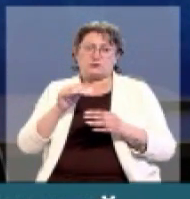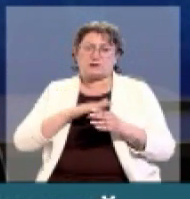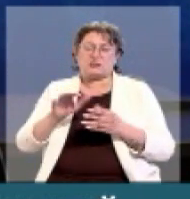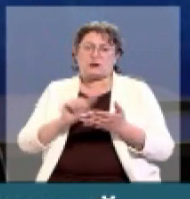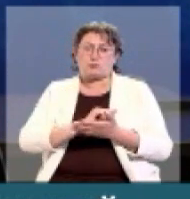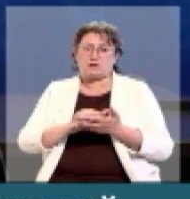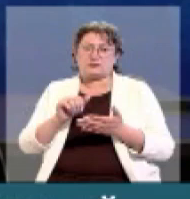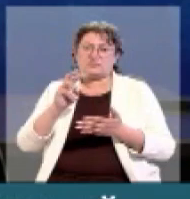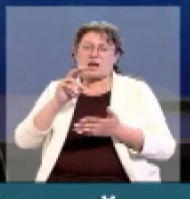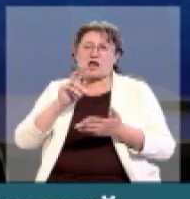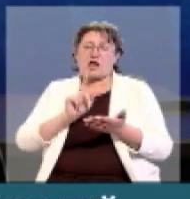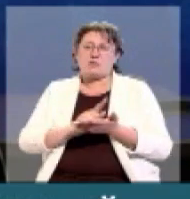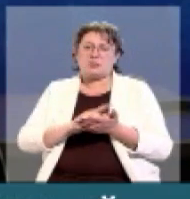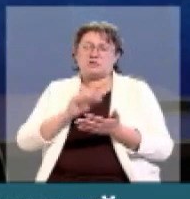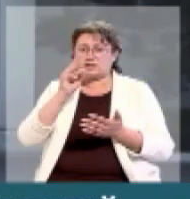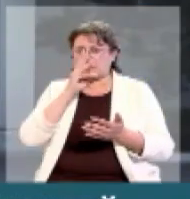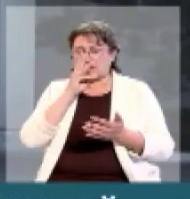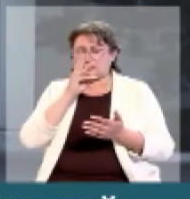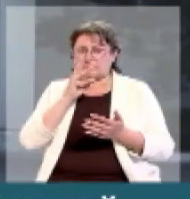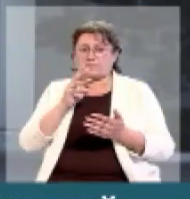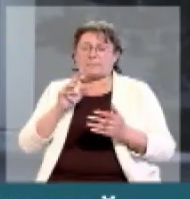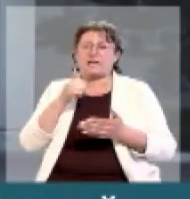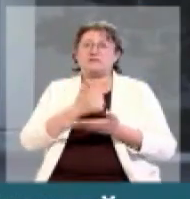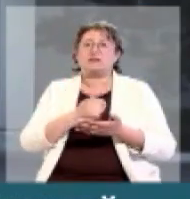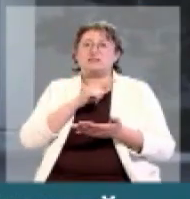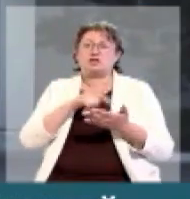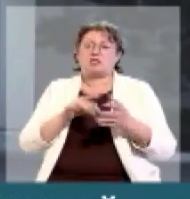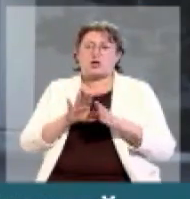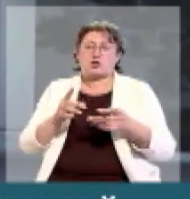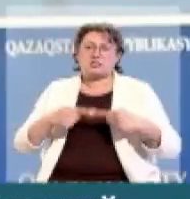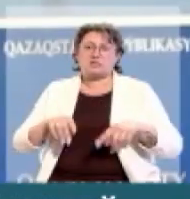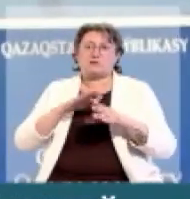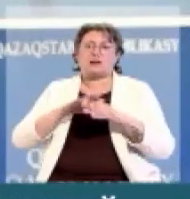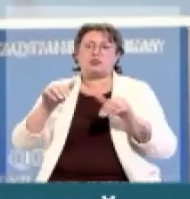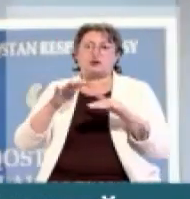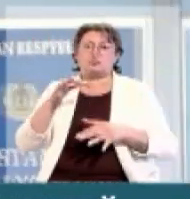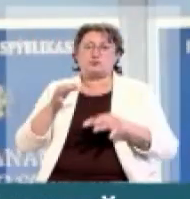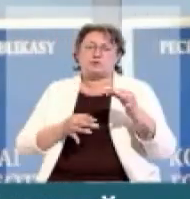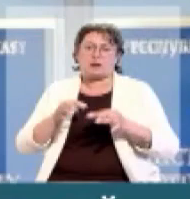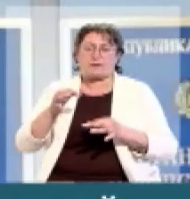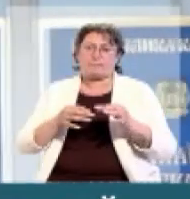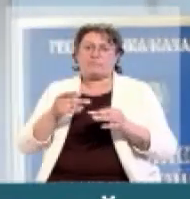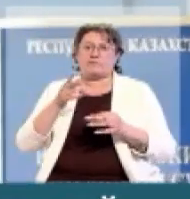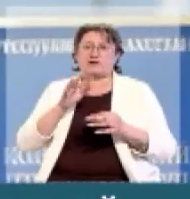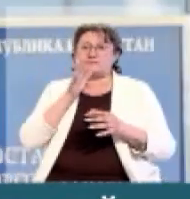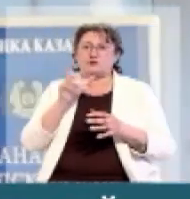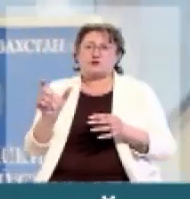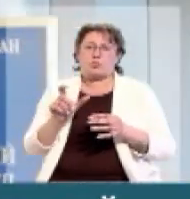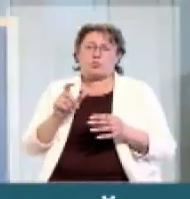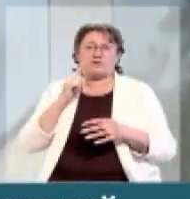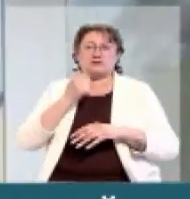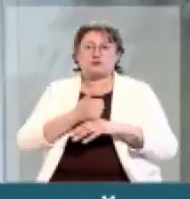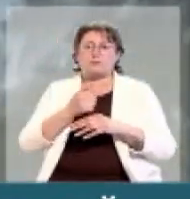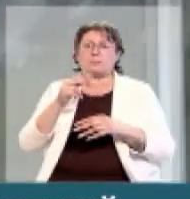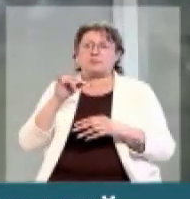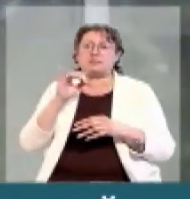исполнительных документов о взыскании алиментов и заработной платы. Основная задача таких организаций – исполнять решения суда в отведенные для этого сроки. В основном